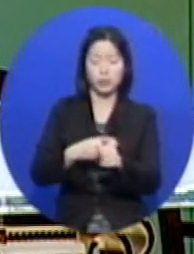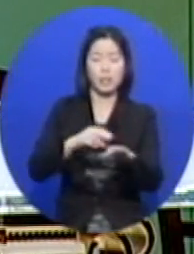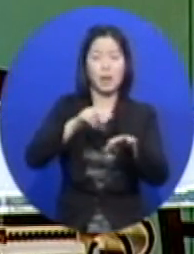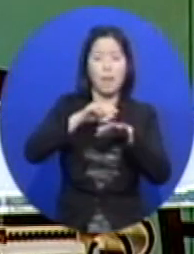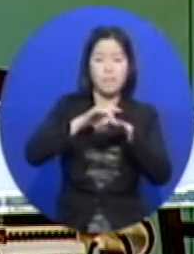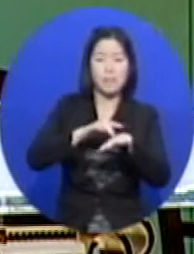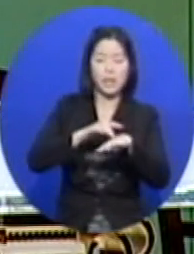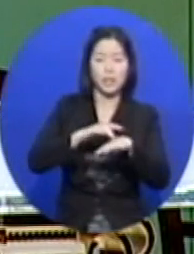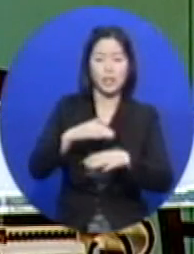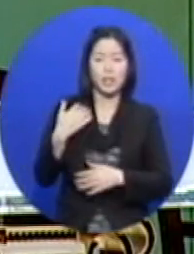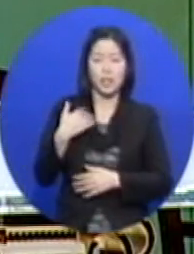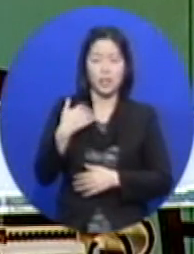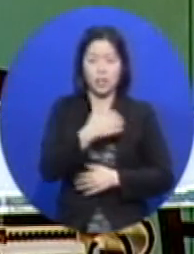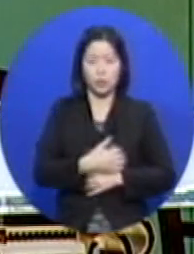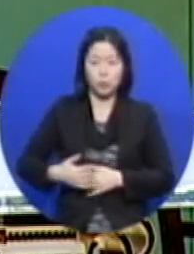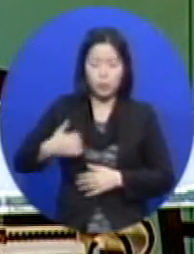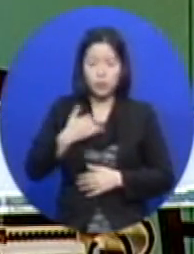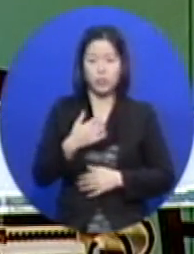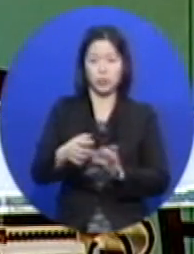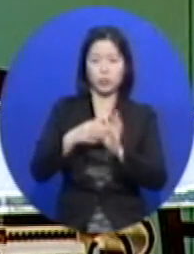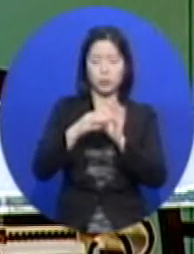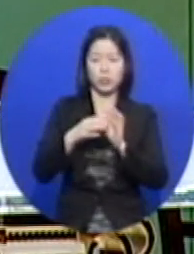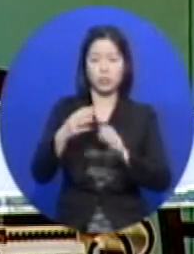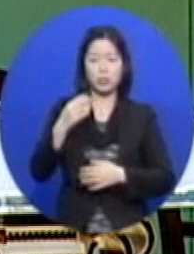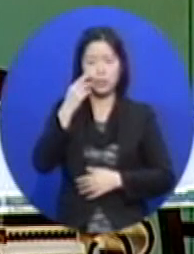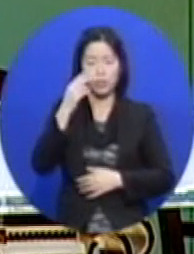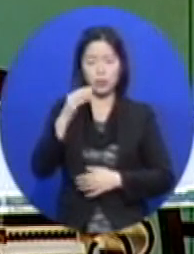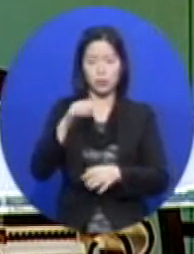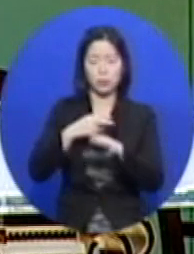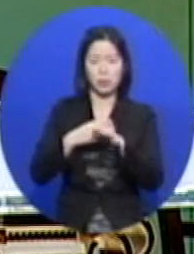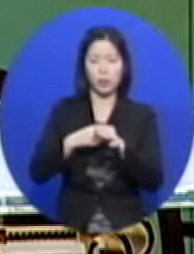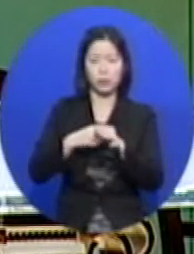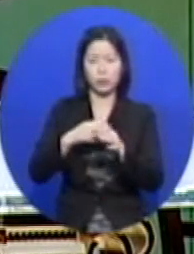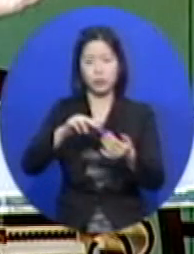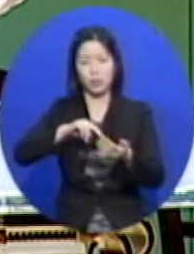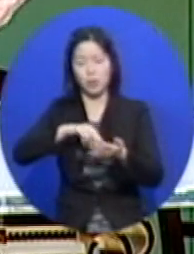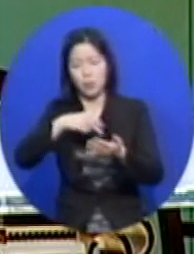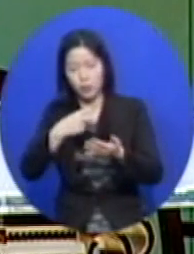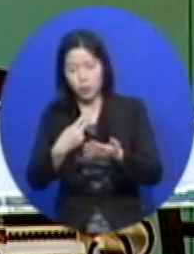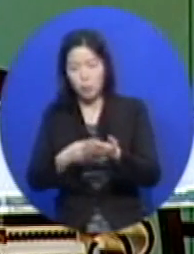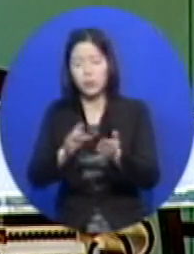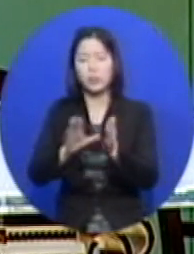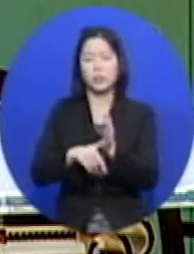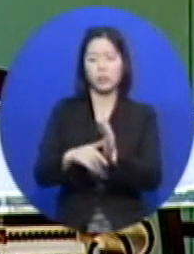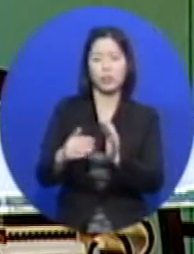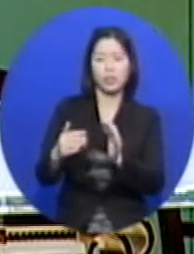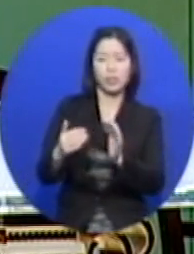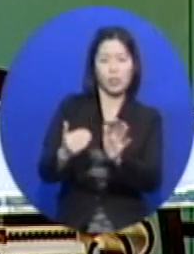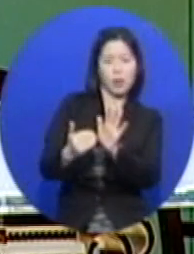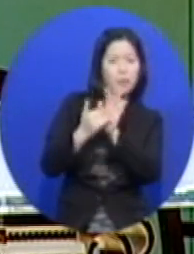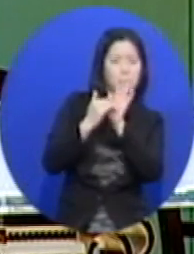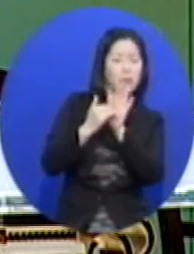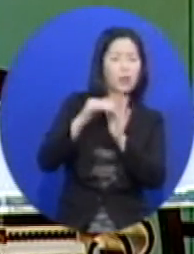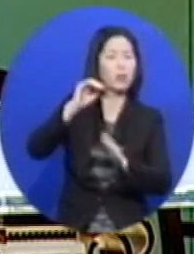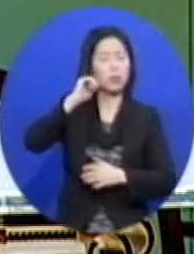바울의 육신을 통해서 사도 바울을 좌절시킬 때 도무지 대항할 수가 없었어요